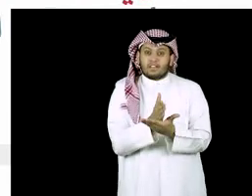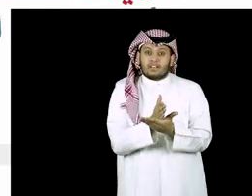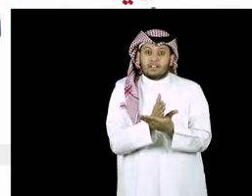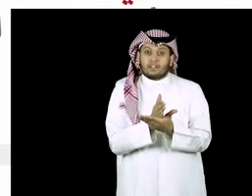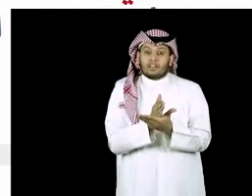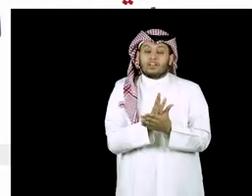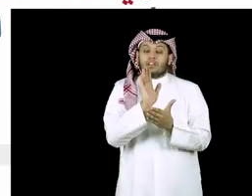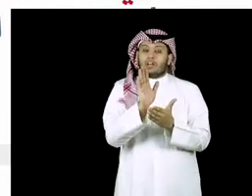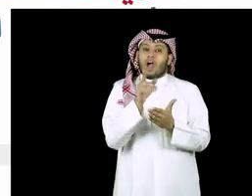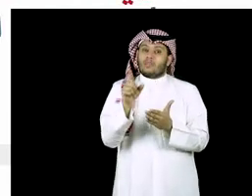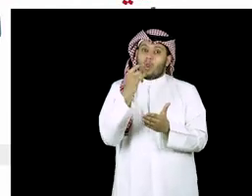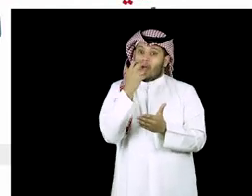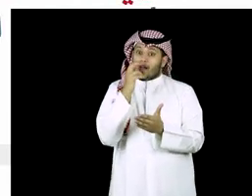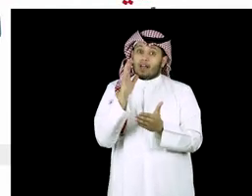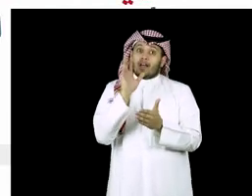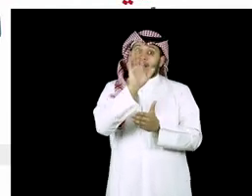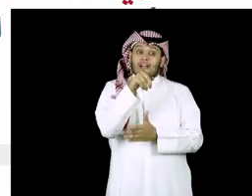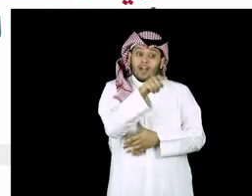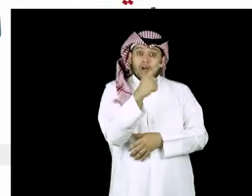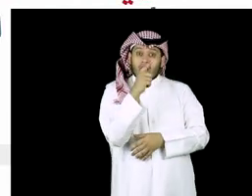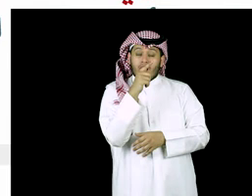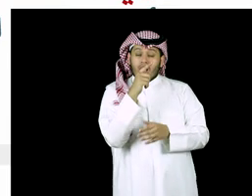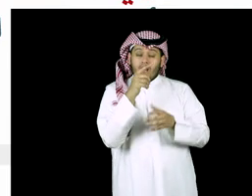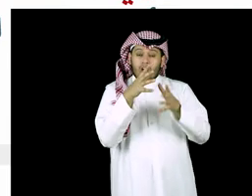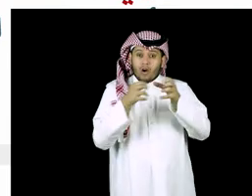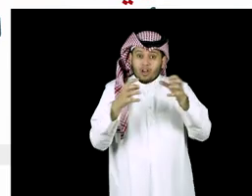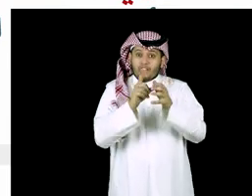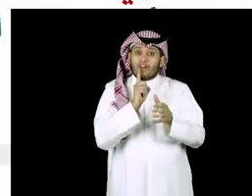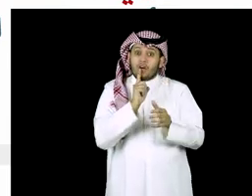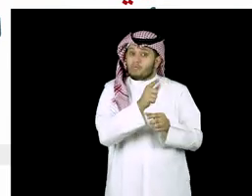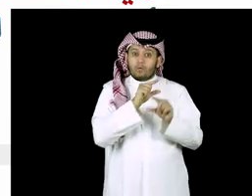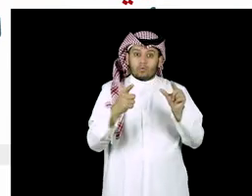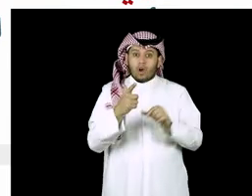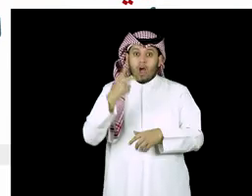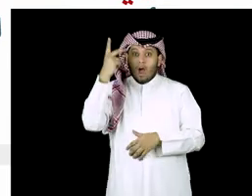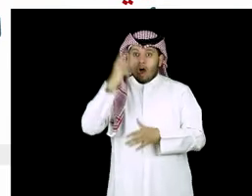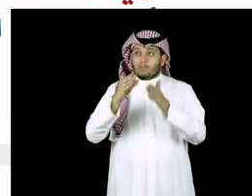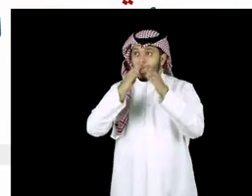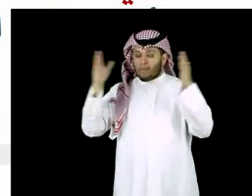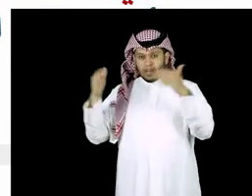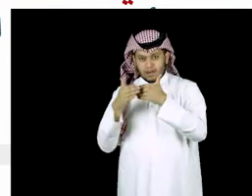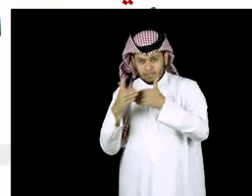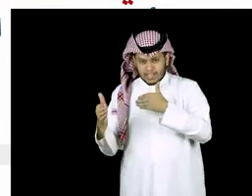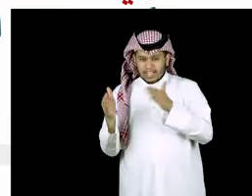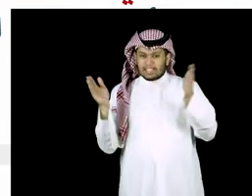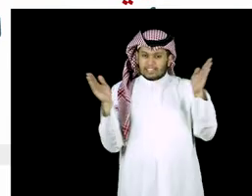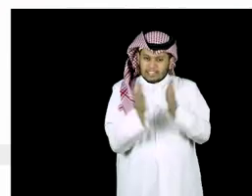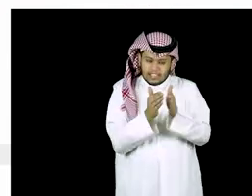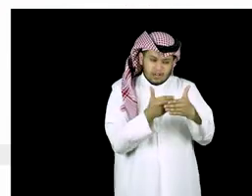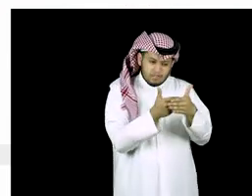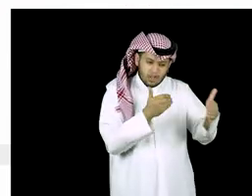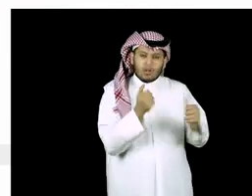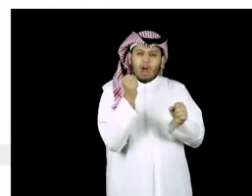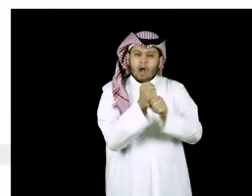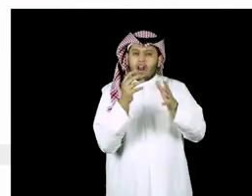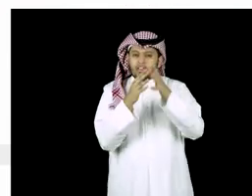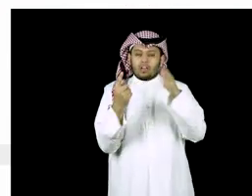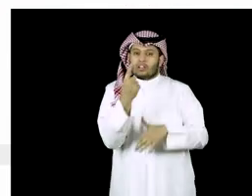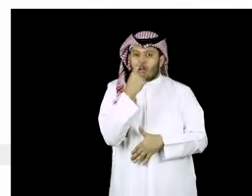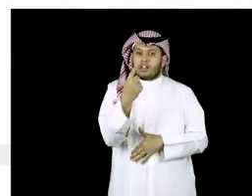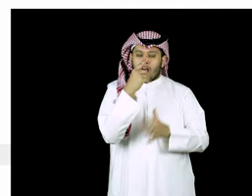الإصطلاح اجتناب الكبائر وعدم الإصرار على الصغائر، وفي أغلب أحواله على الطاعة.